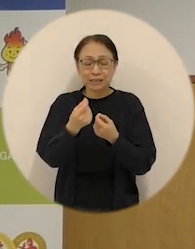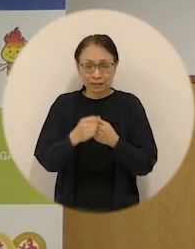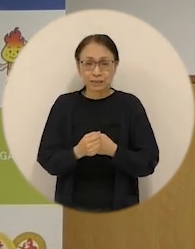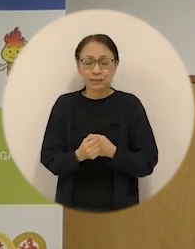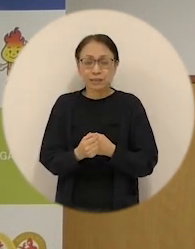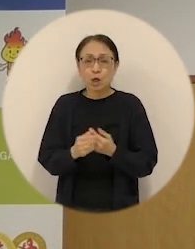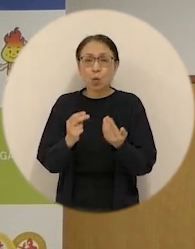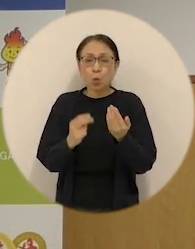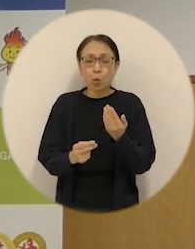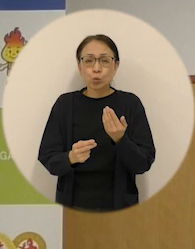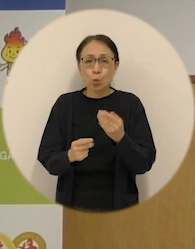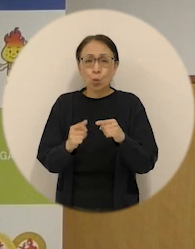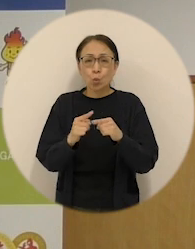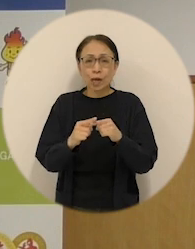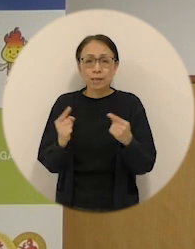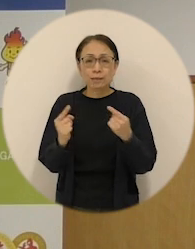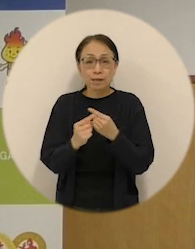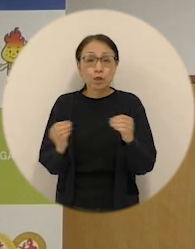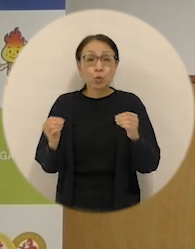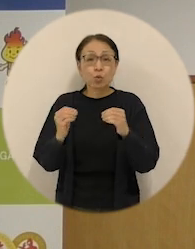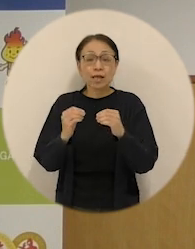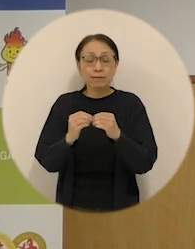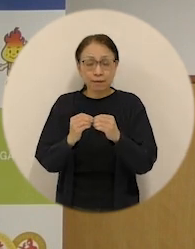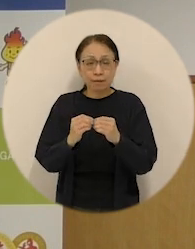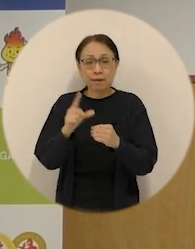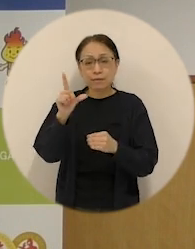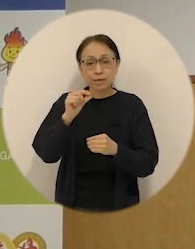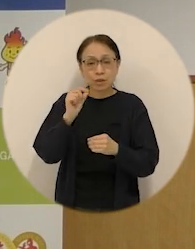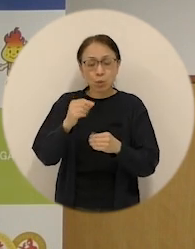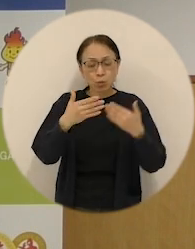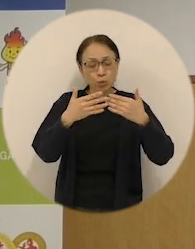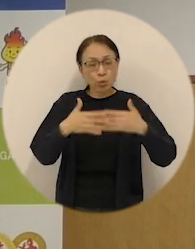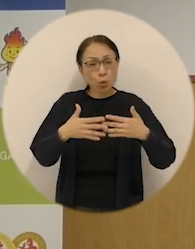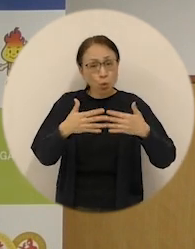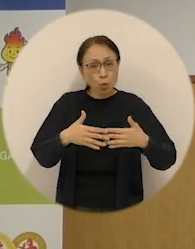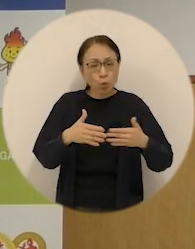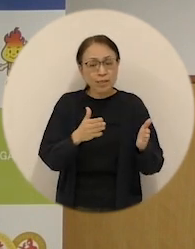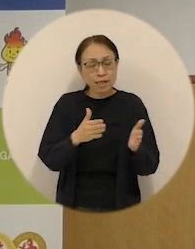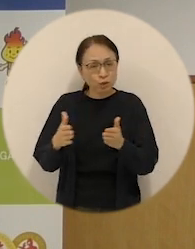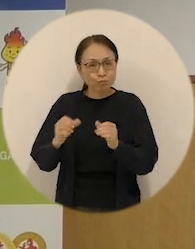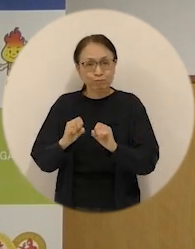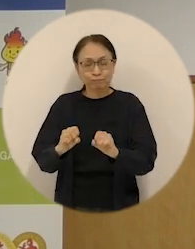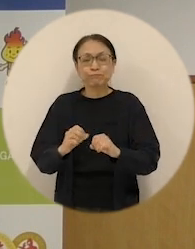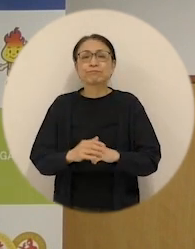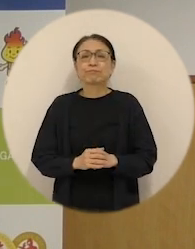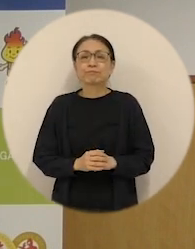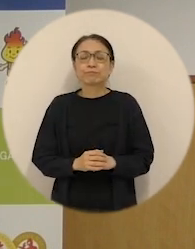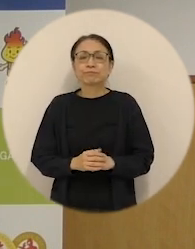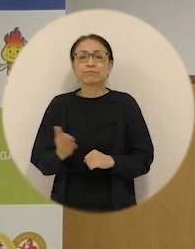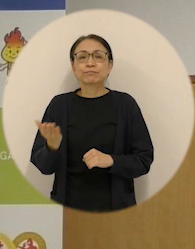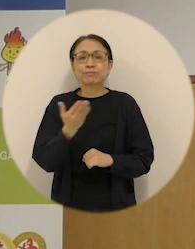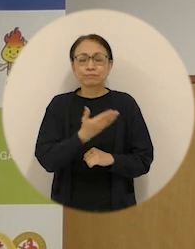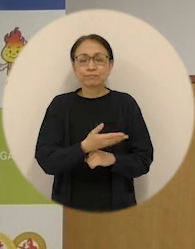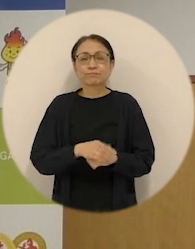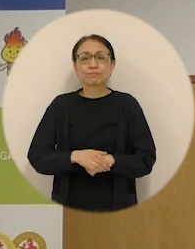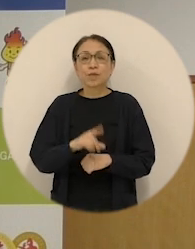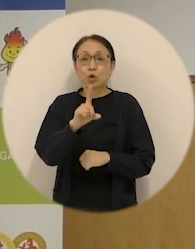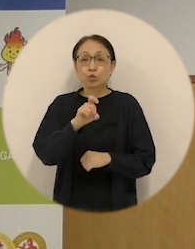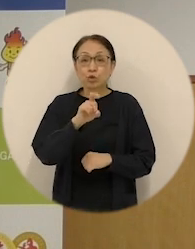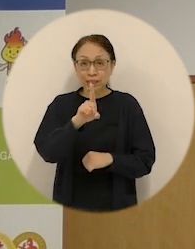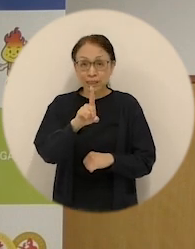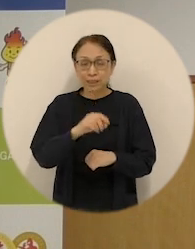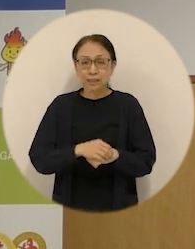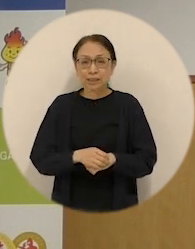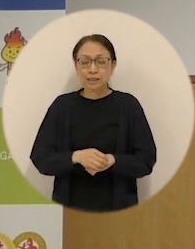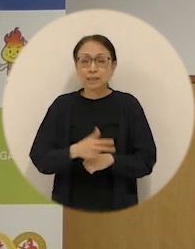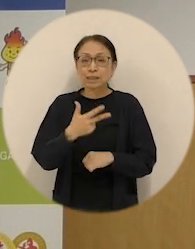法の一部改正に伴い引用条項の整理を行うものであります。次に議案第11号、須